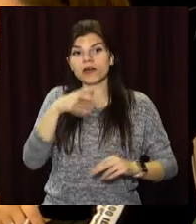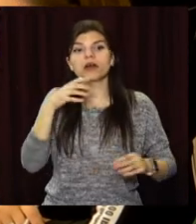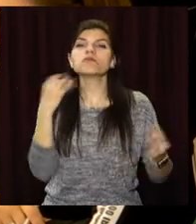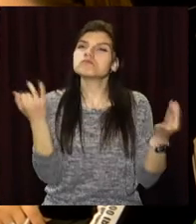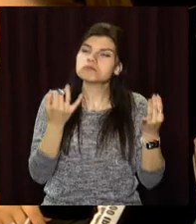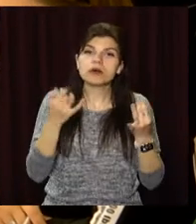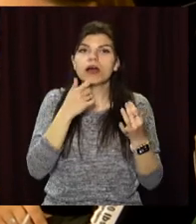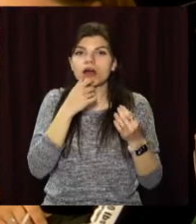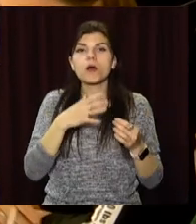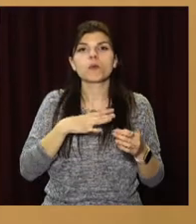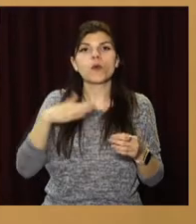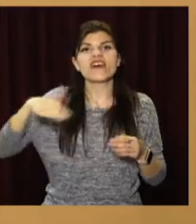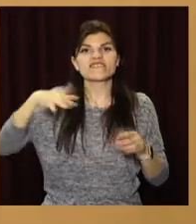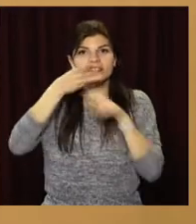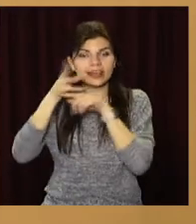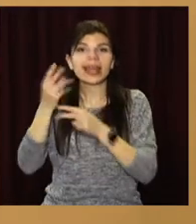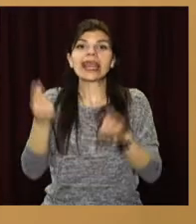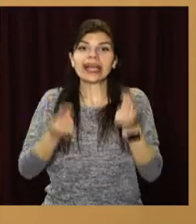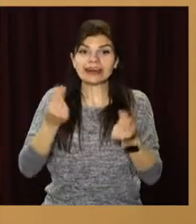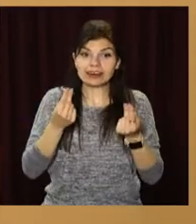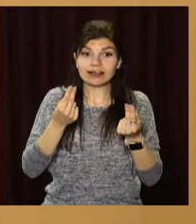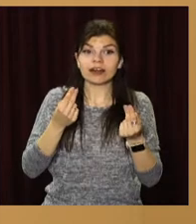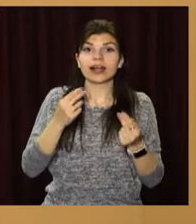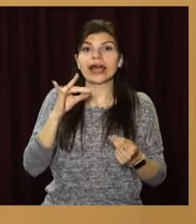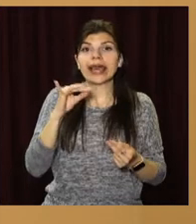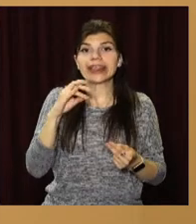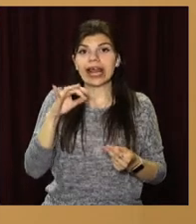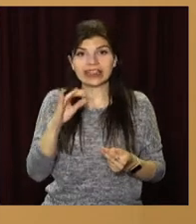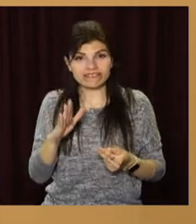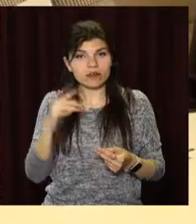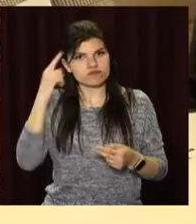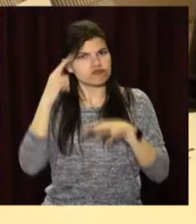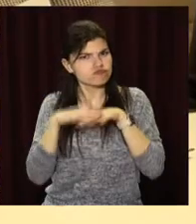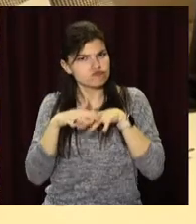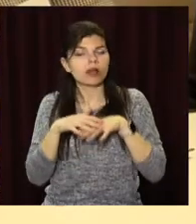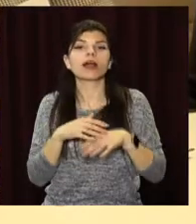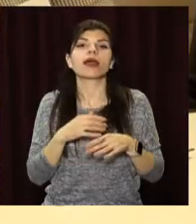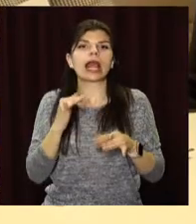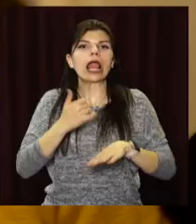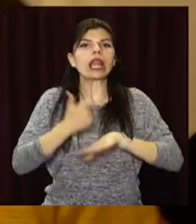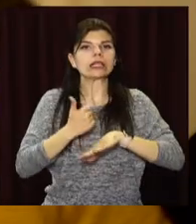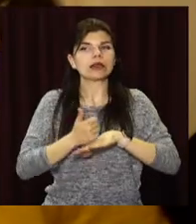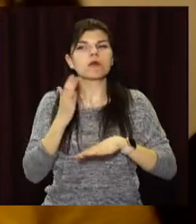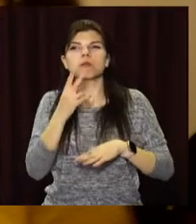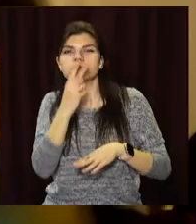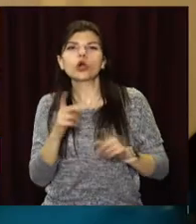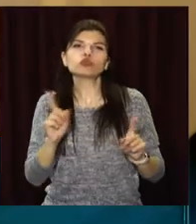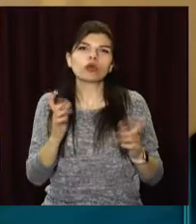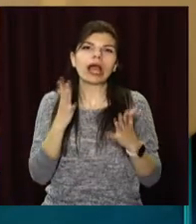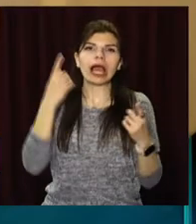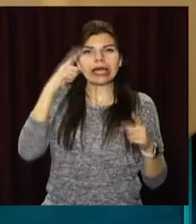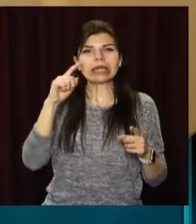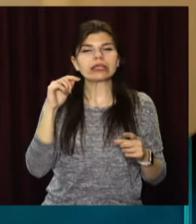подивилися мотивуючий відеоролик, грали в інтерактивні ігри, а також поділилися своїм баченням лідерства. Керівник